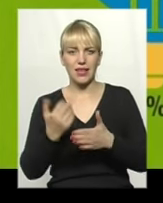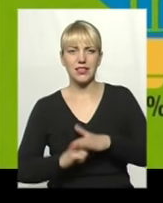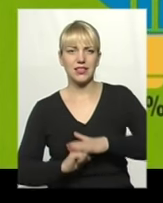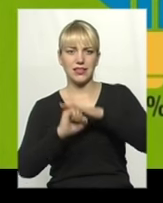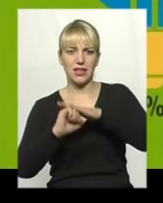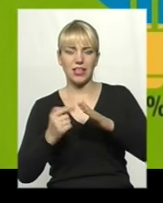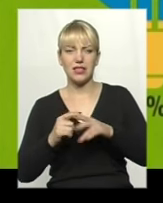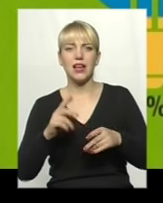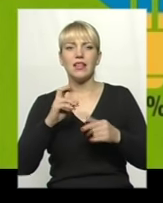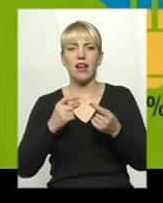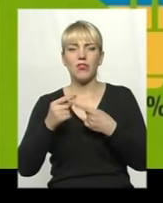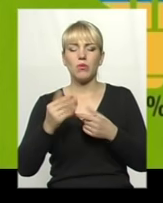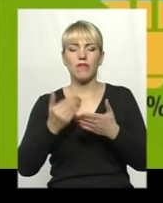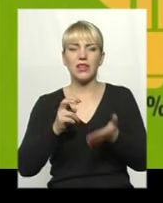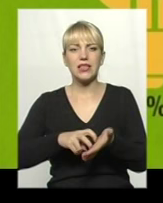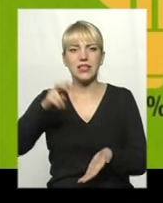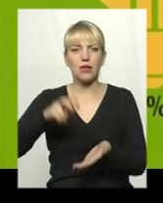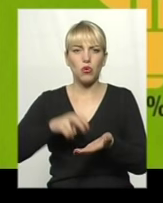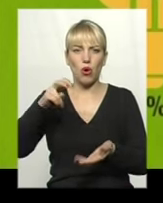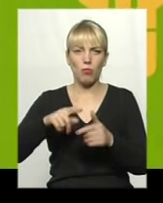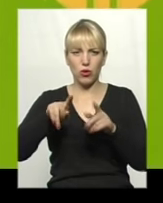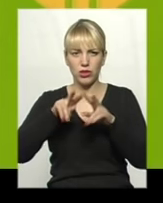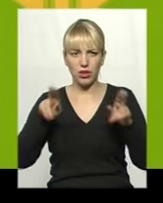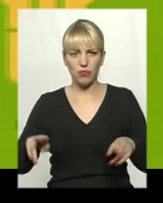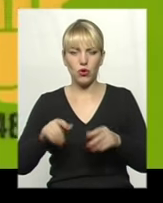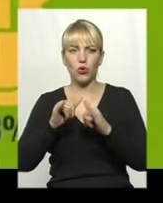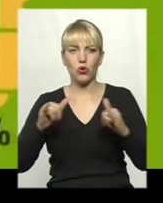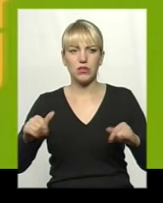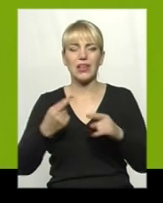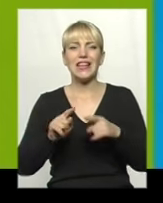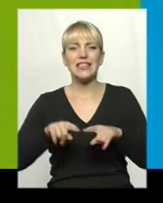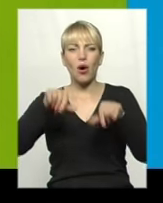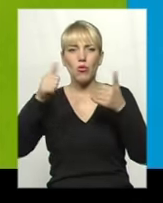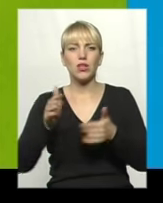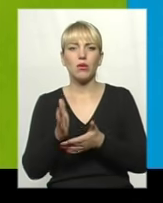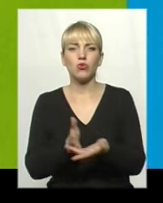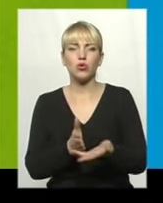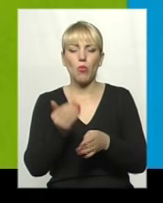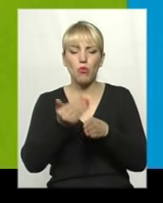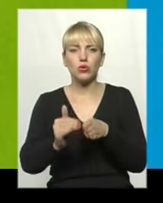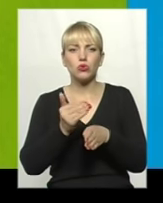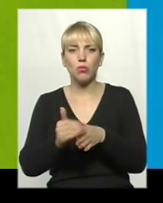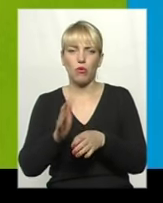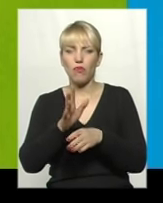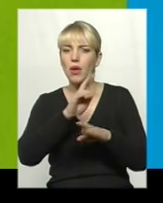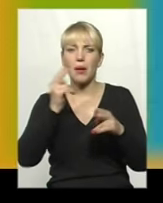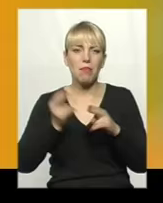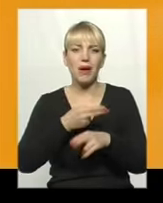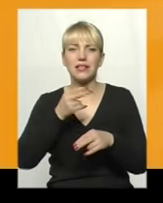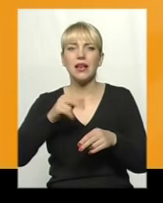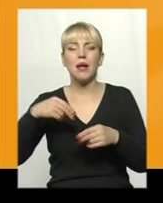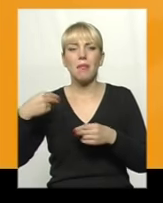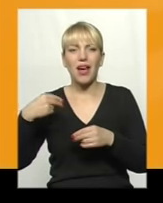відміну від стрибкоподібного розвитку під впливом зовнішніх факторів, ця модель слугуватиме поступовому та безперервному розвитку